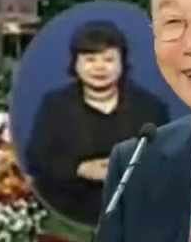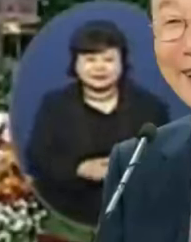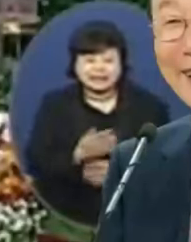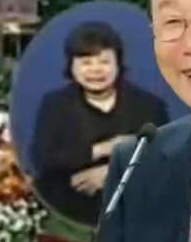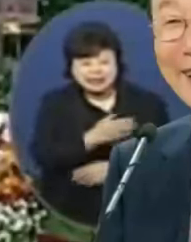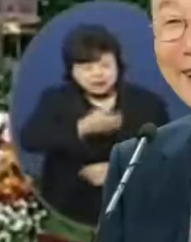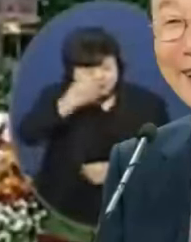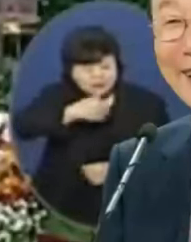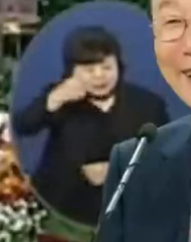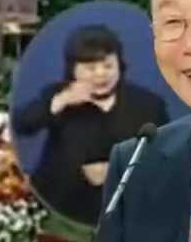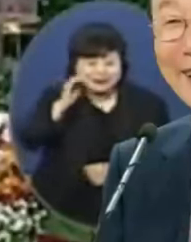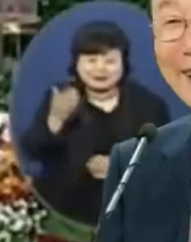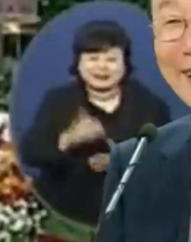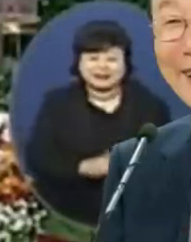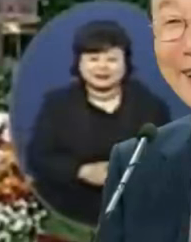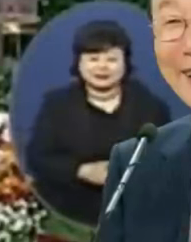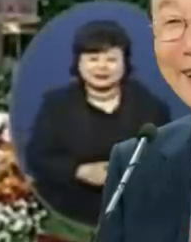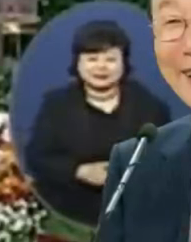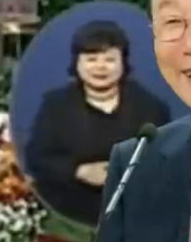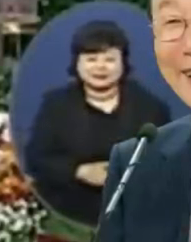찬란한 꿈을 꾸어야 되는 것입니다.